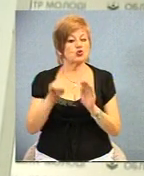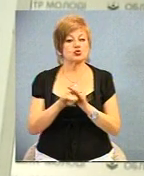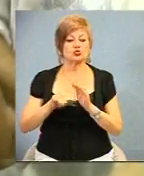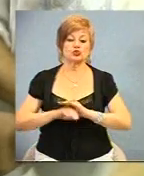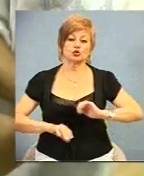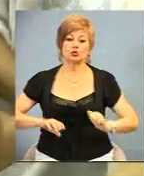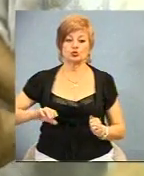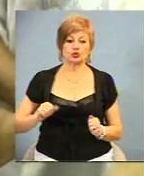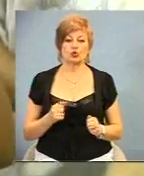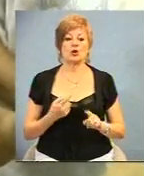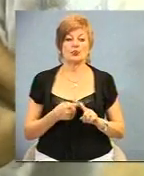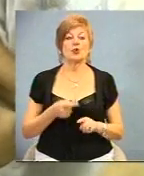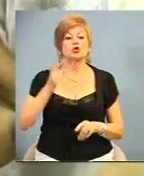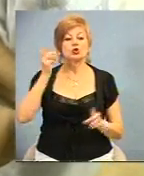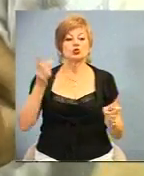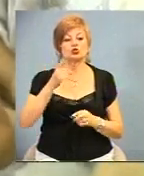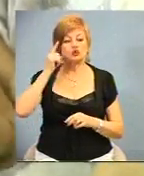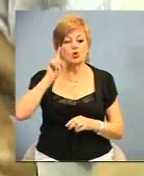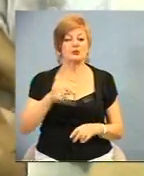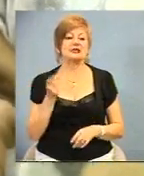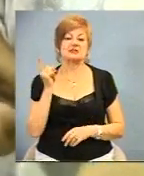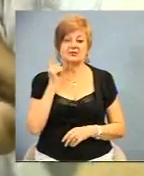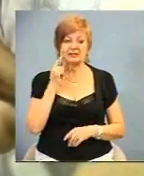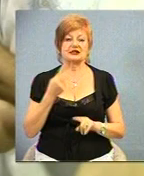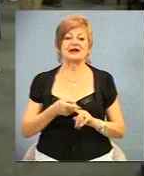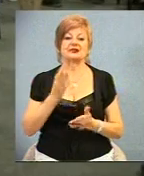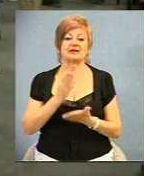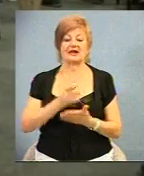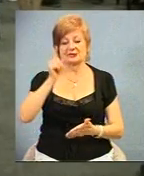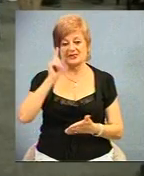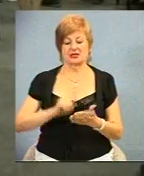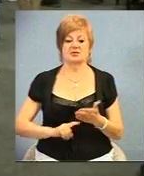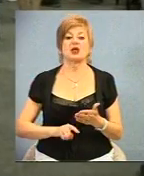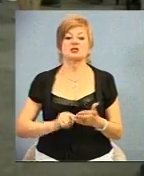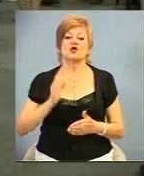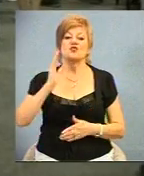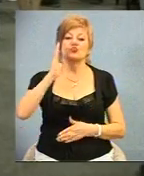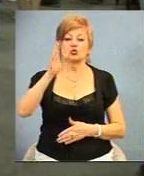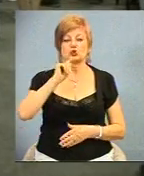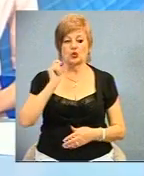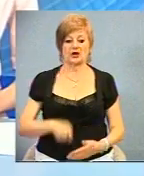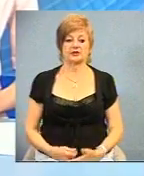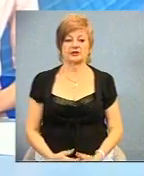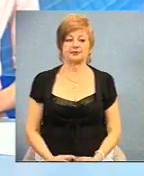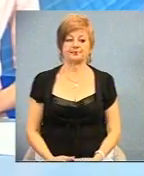до одного. Отже, вміння чути іншого – це є надійний місток в цивілізоване майбутнє України.